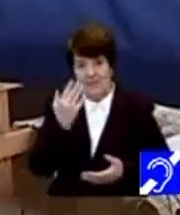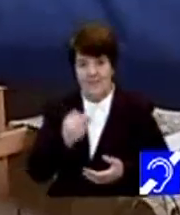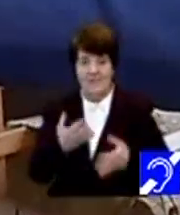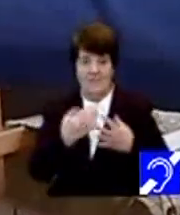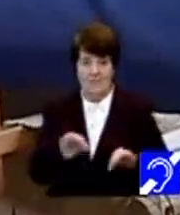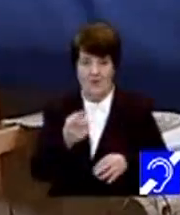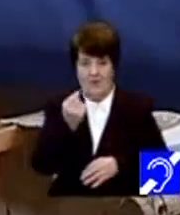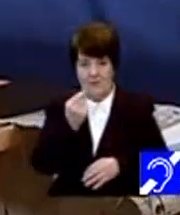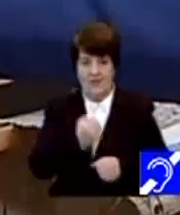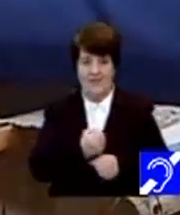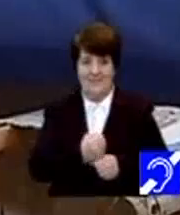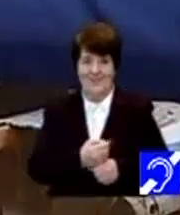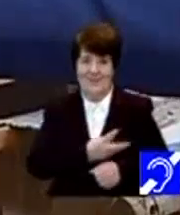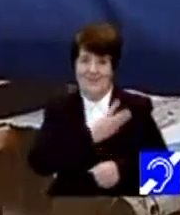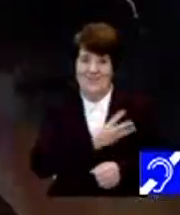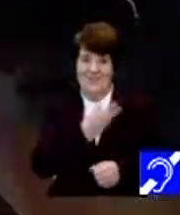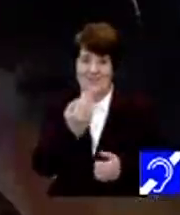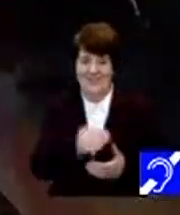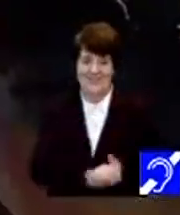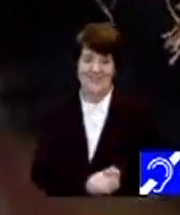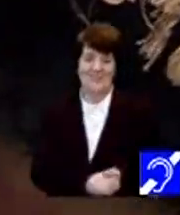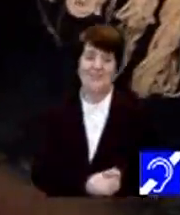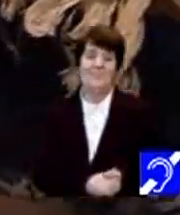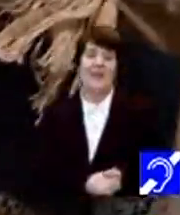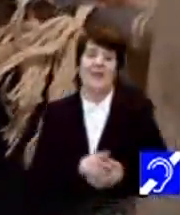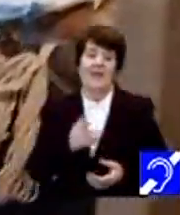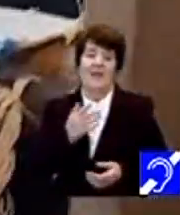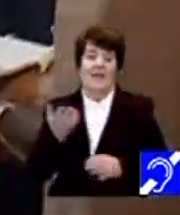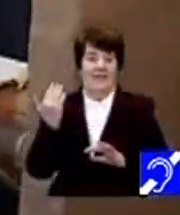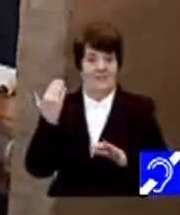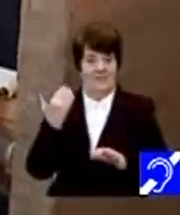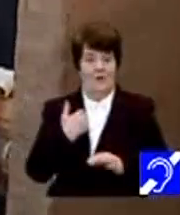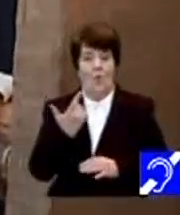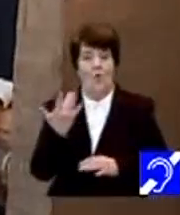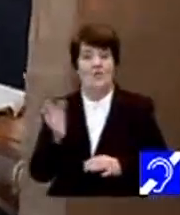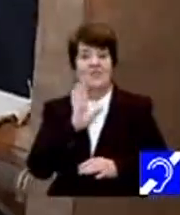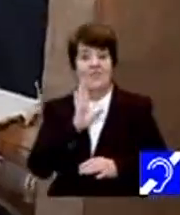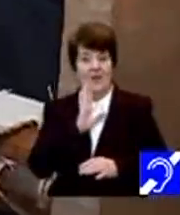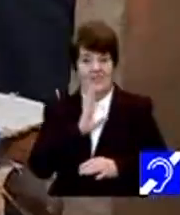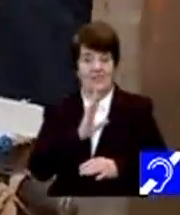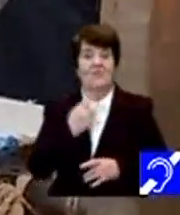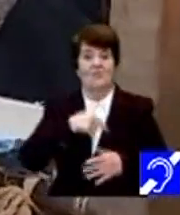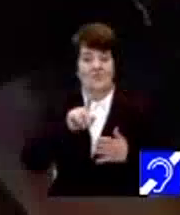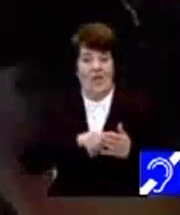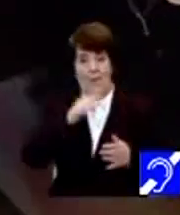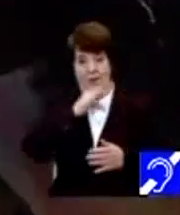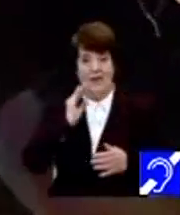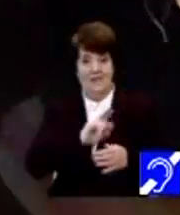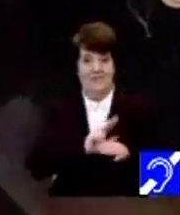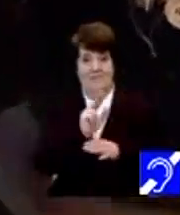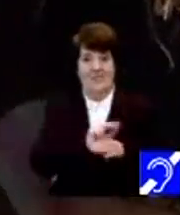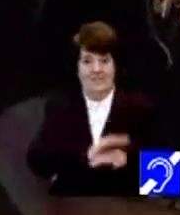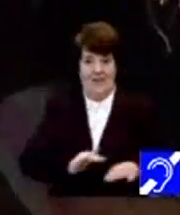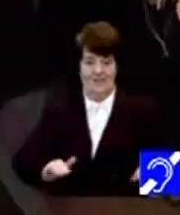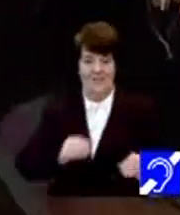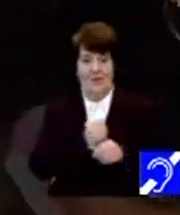Alexandra Vanandas, voi mă acasă liniște, se spune, când e dor dânsă. În urmă cu decenii, orice fată de la țară știa să țeasă. Părinții